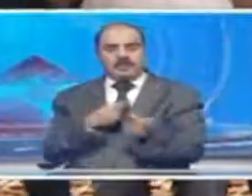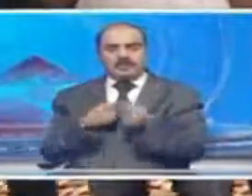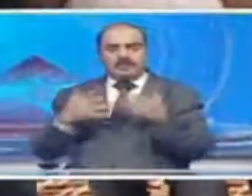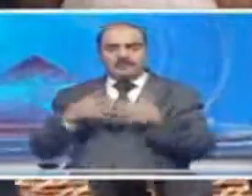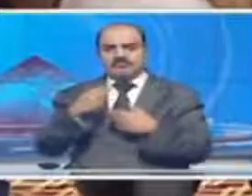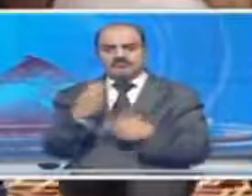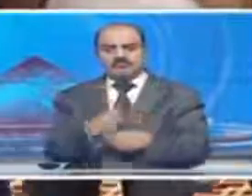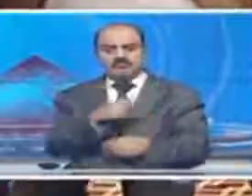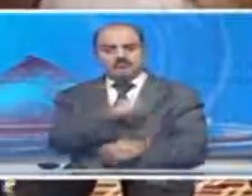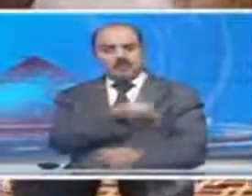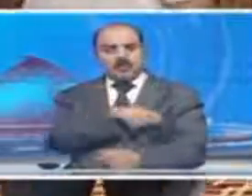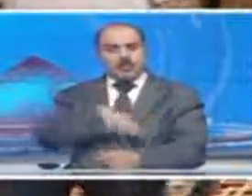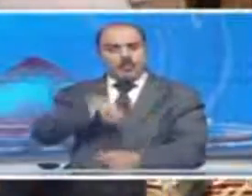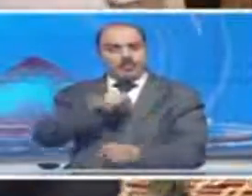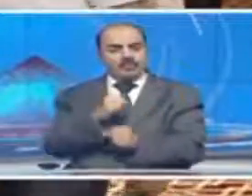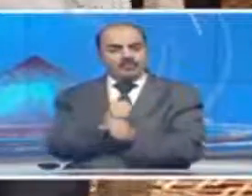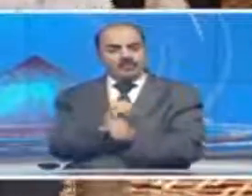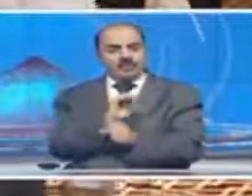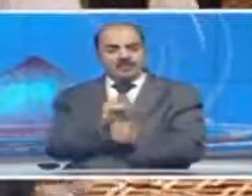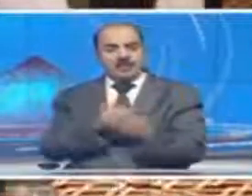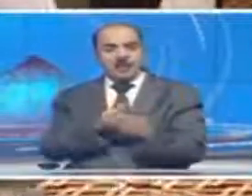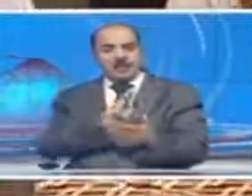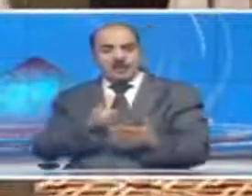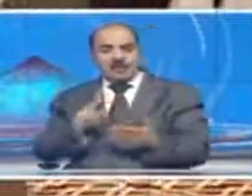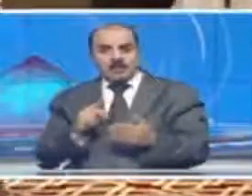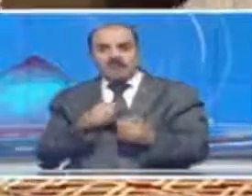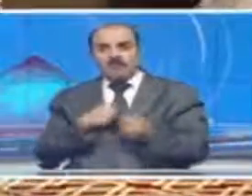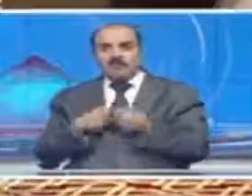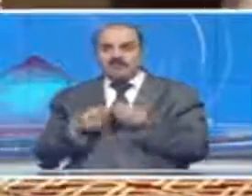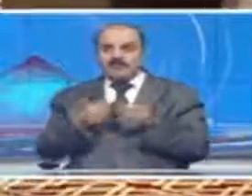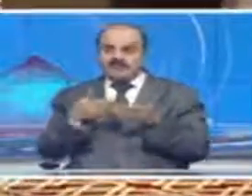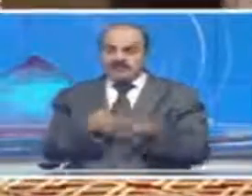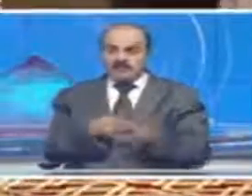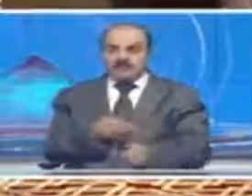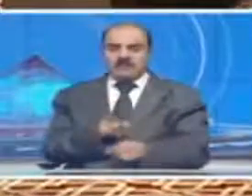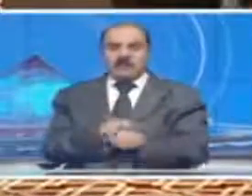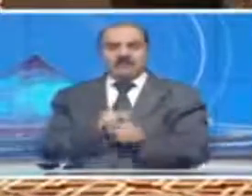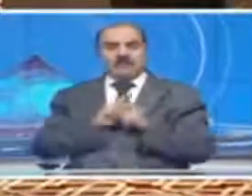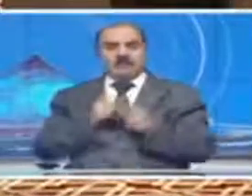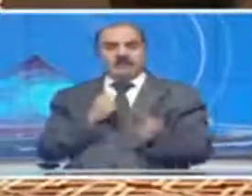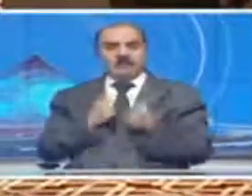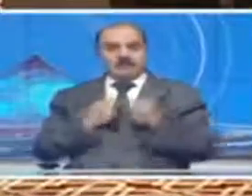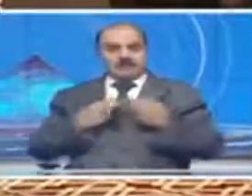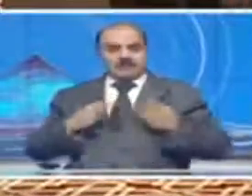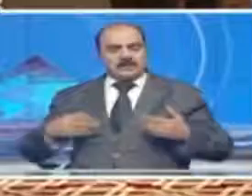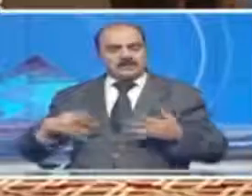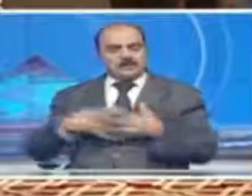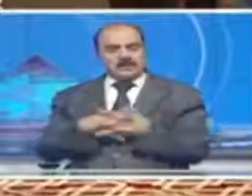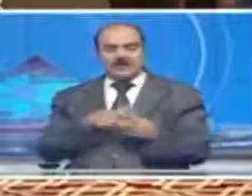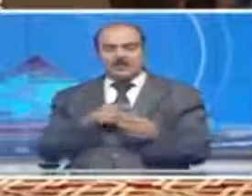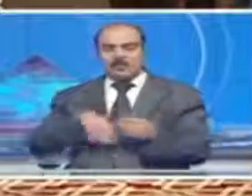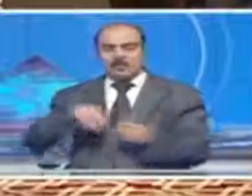المستثمرين برواد وأصحاب الأعمال في مجال التوكيلات التجارية ومختلف الأنشطة العقارية